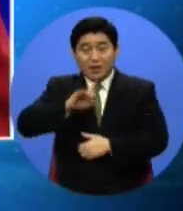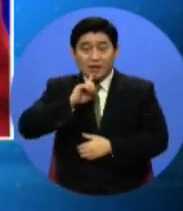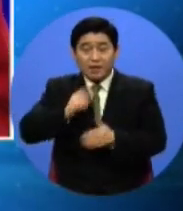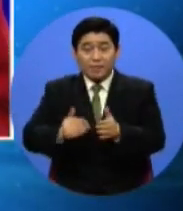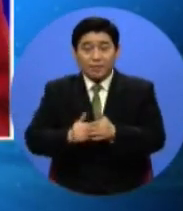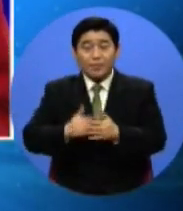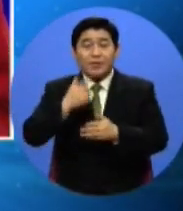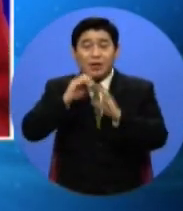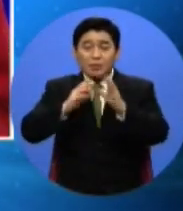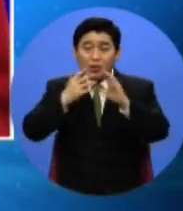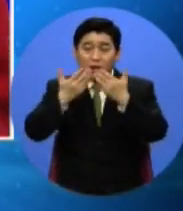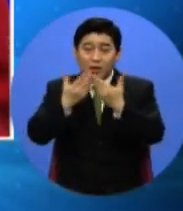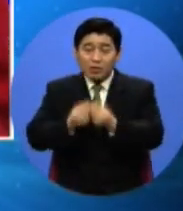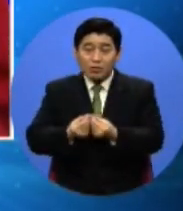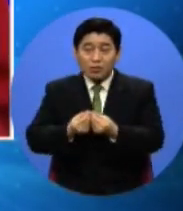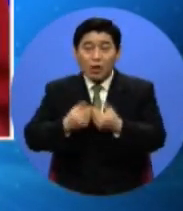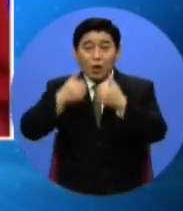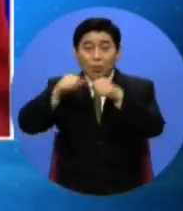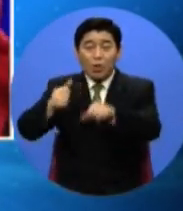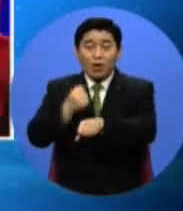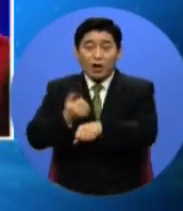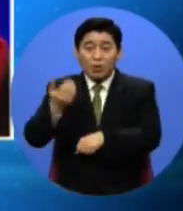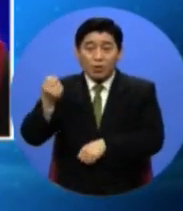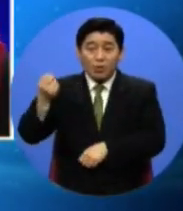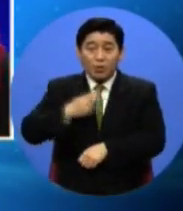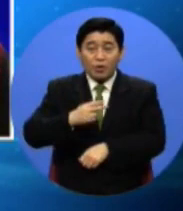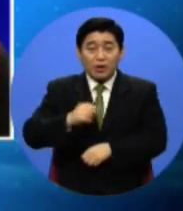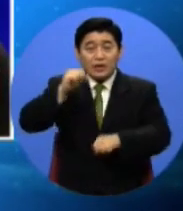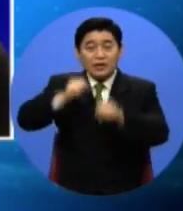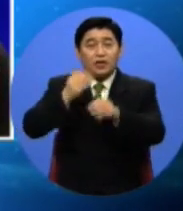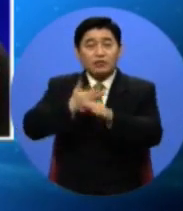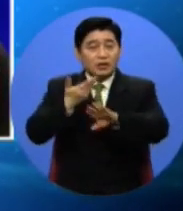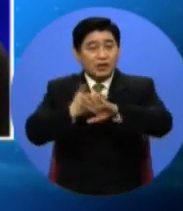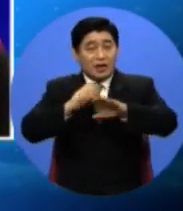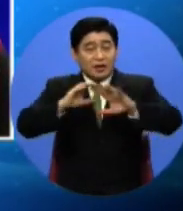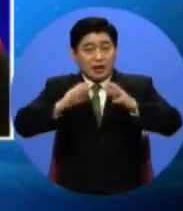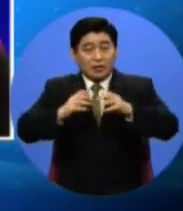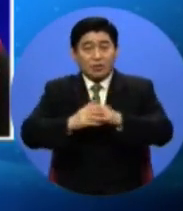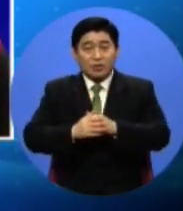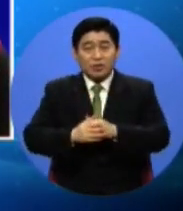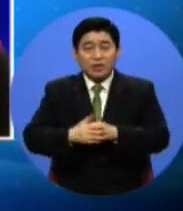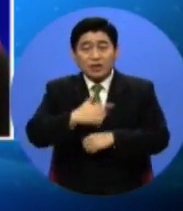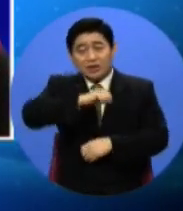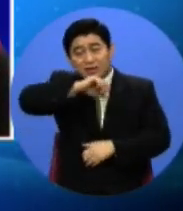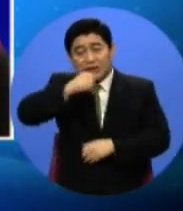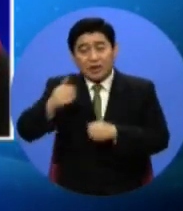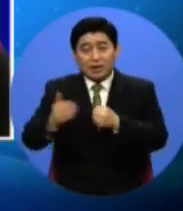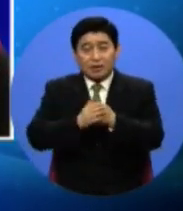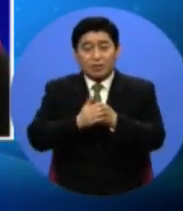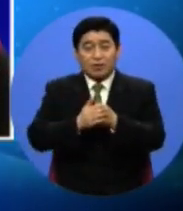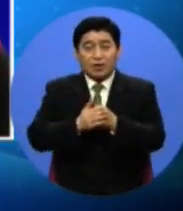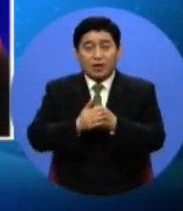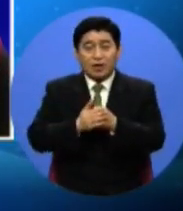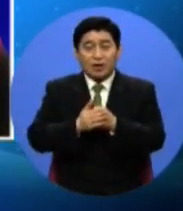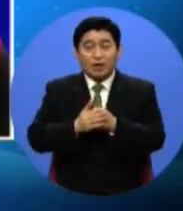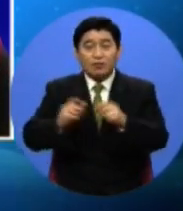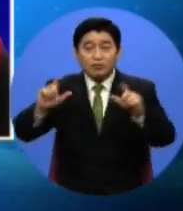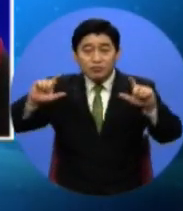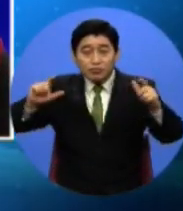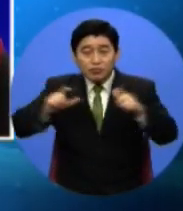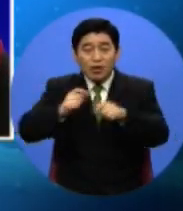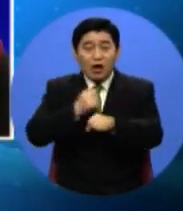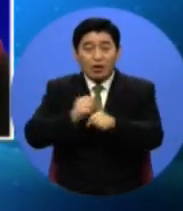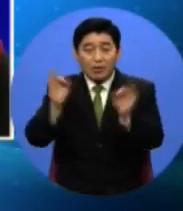1본의 경우에는 포기를 했고 또 시행 중인 다른 나라들도 막대한 예산 때문에 이것을 축소하거나